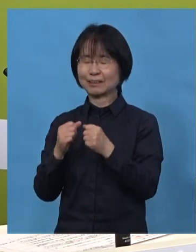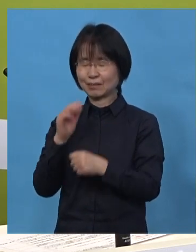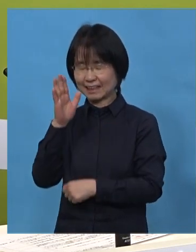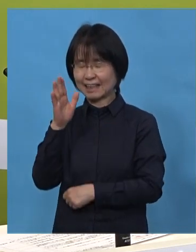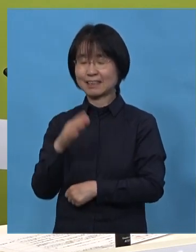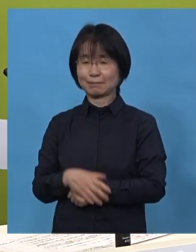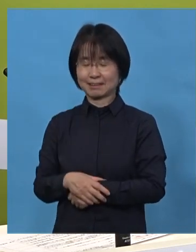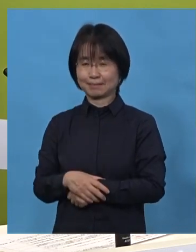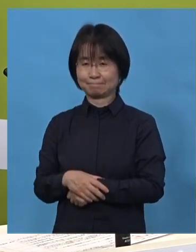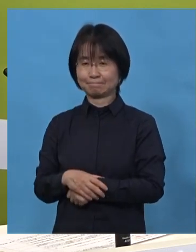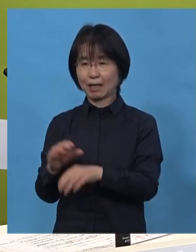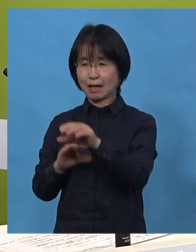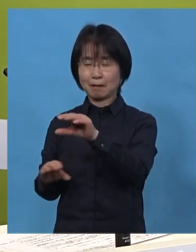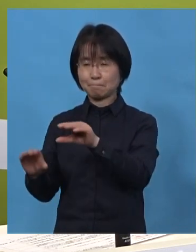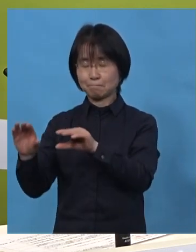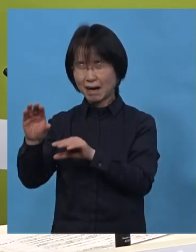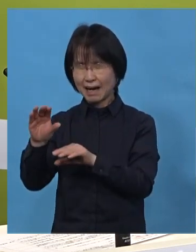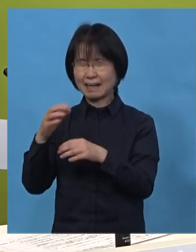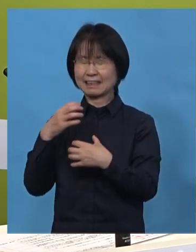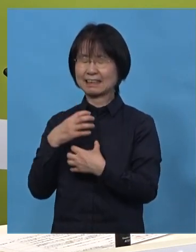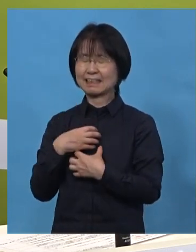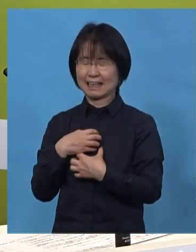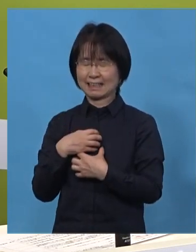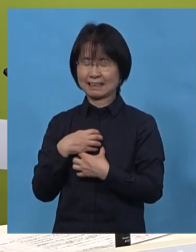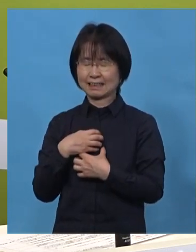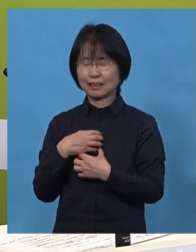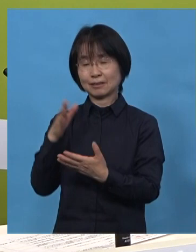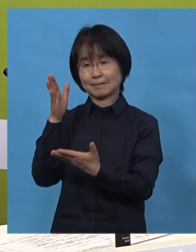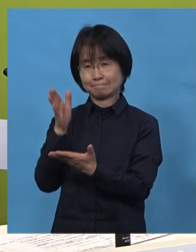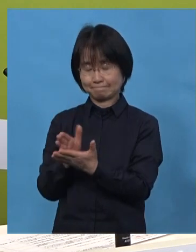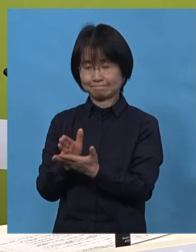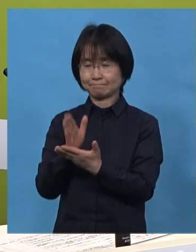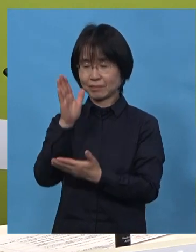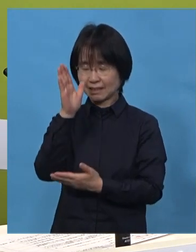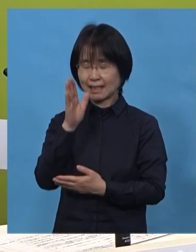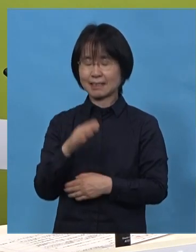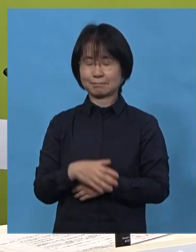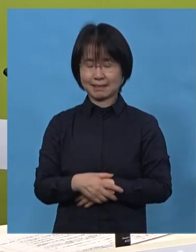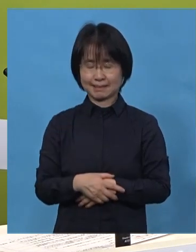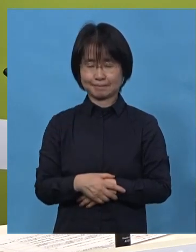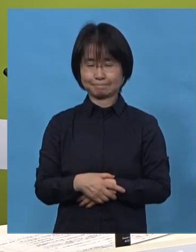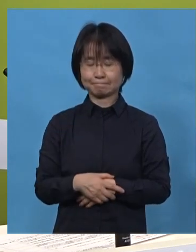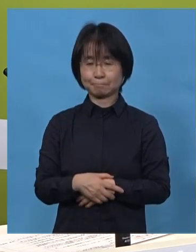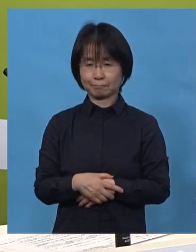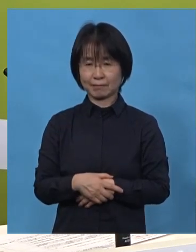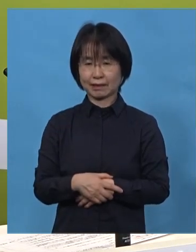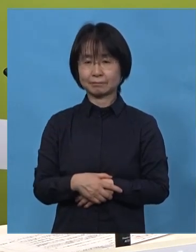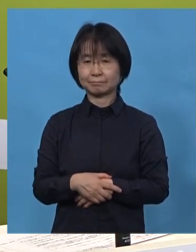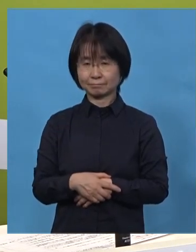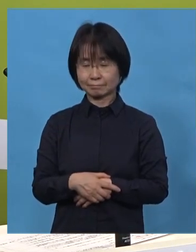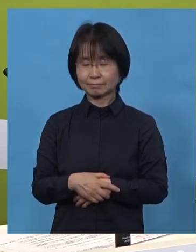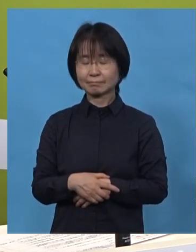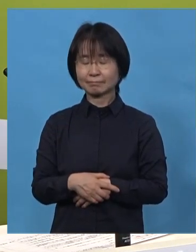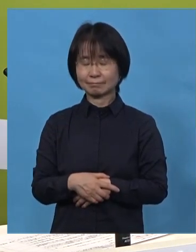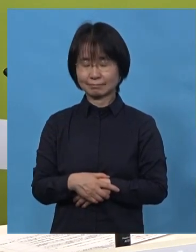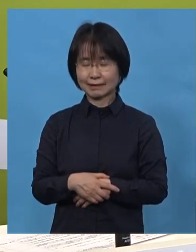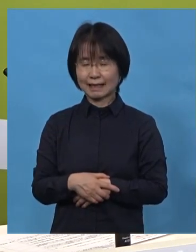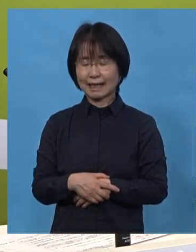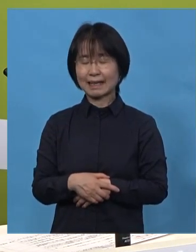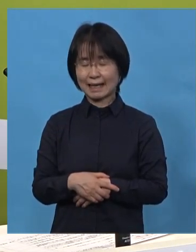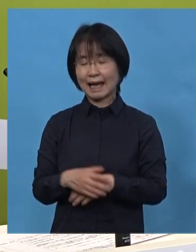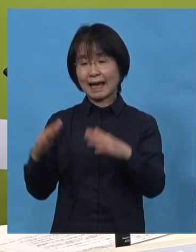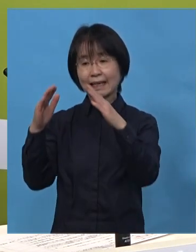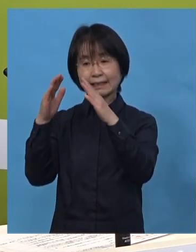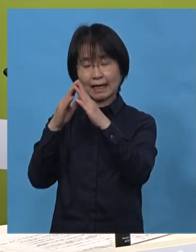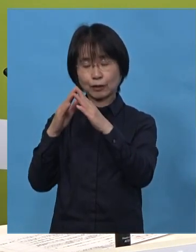また追い越しは大変危険ですので絶対にしないでくださいなお除雪車の構造上宅地の